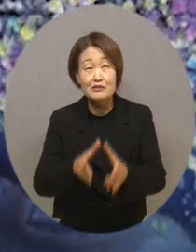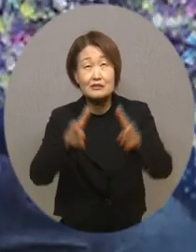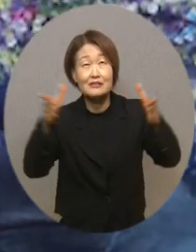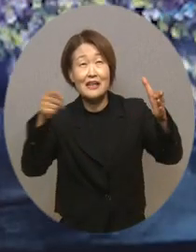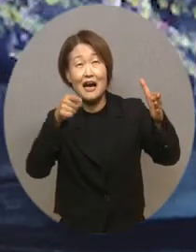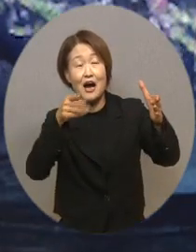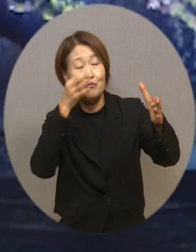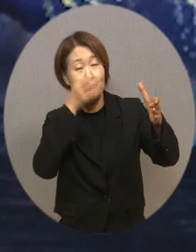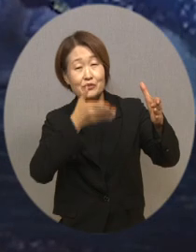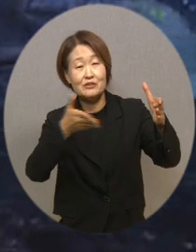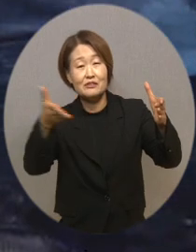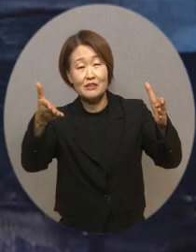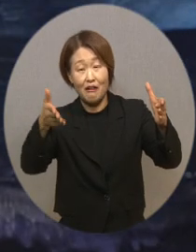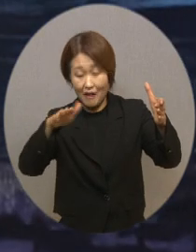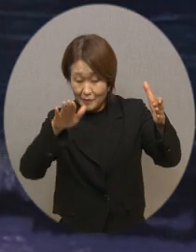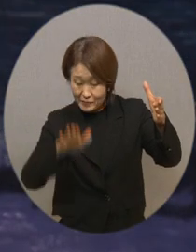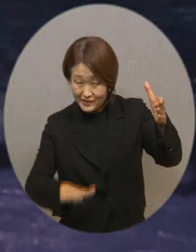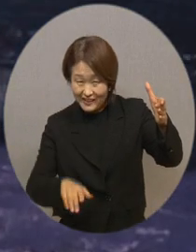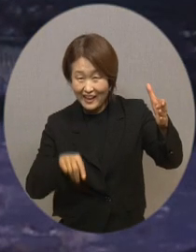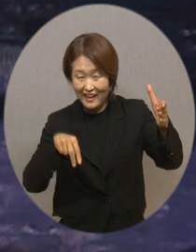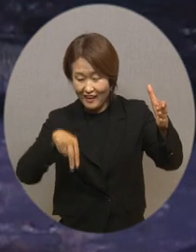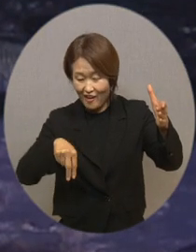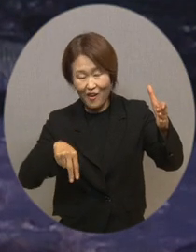한번 나무 아래에서 봅니다.